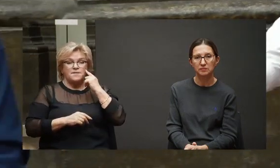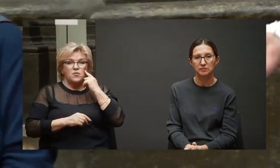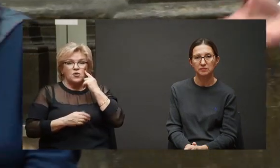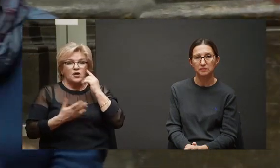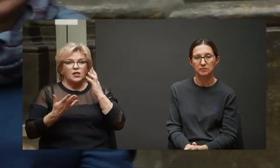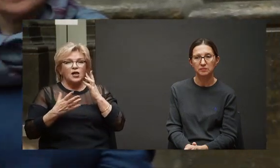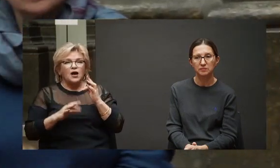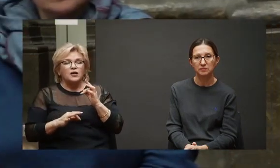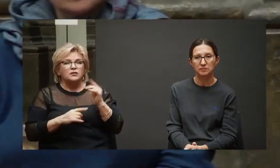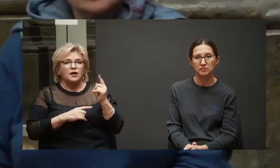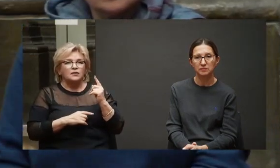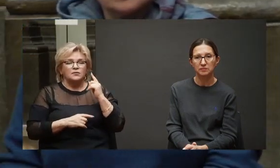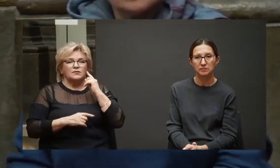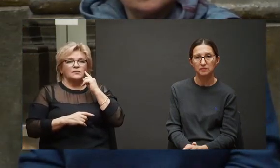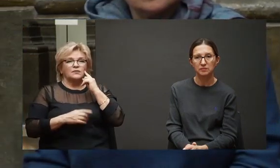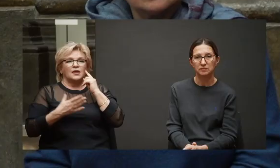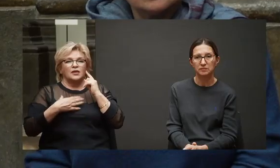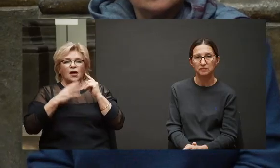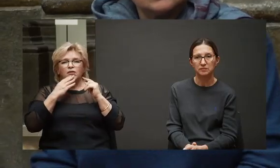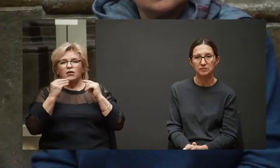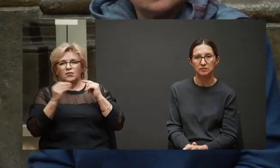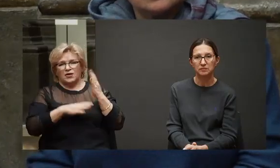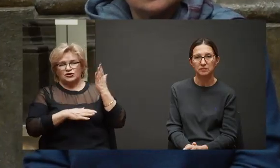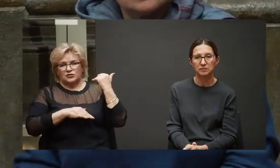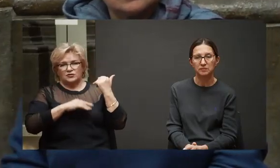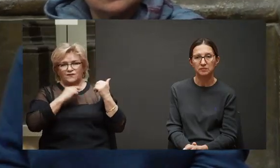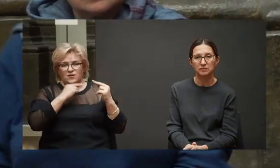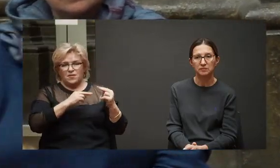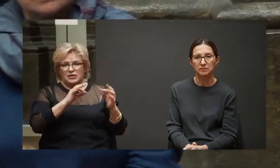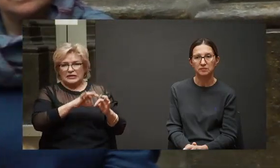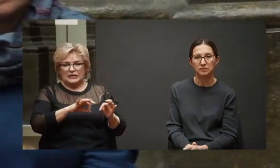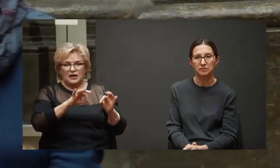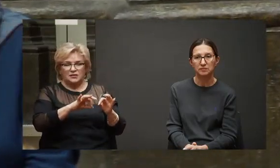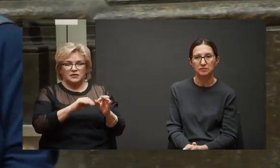как-то не обращал на это внимания никогда,